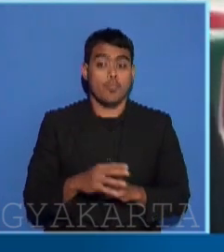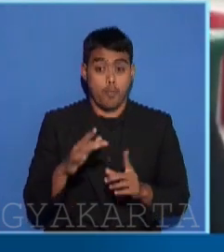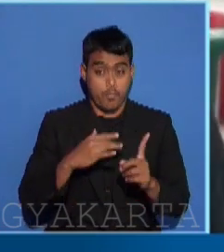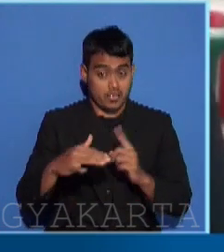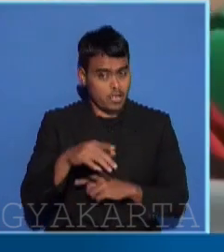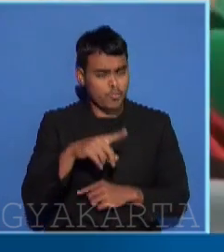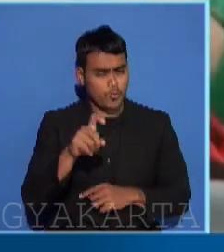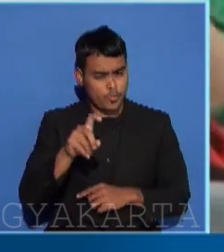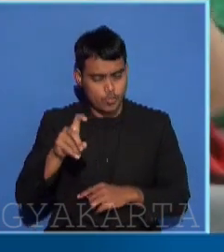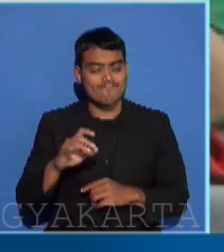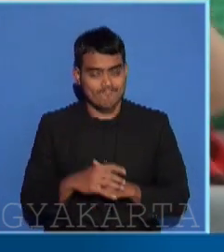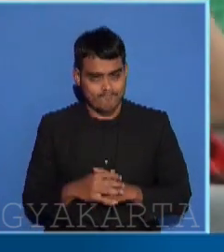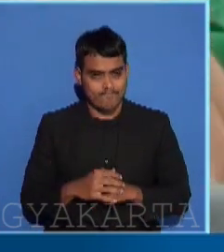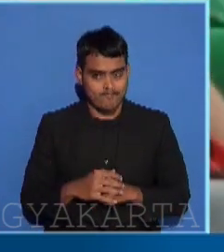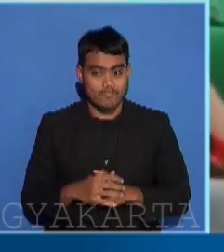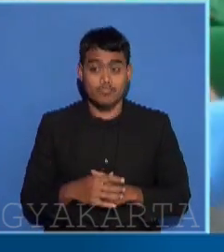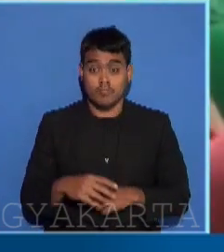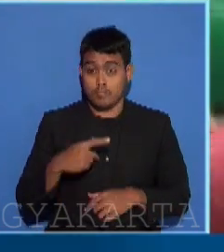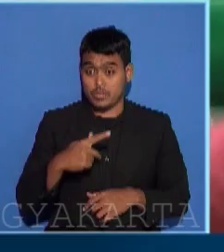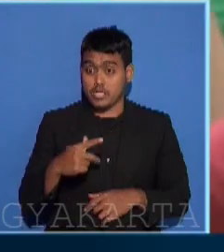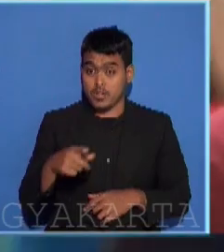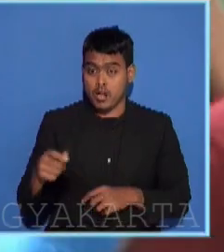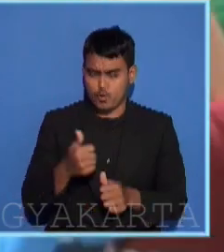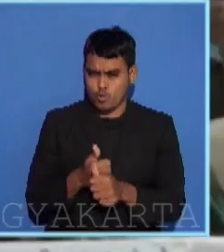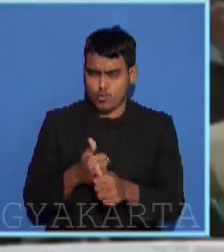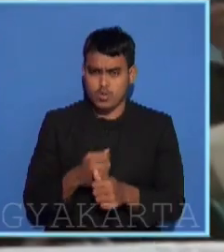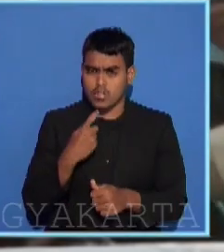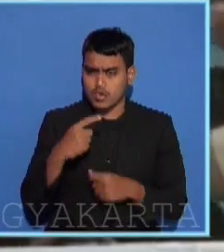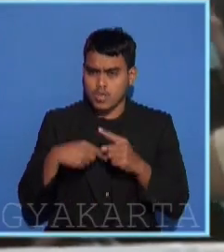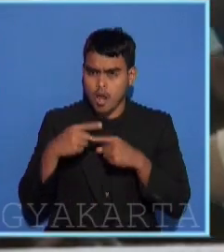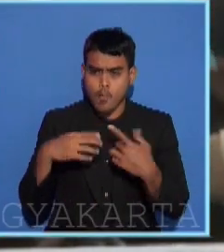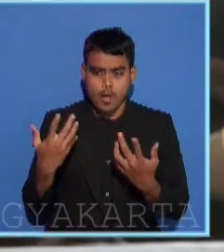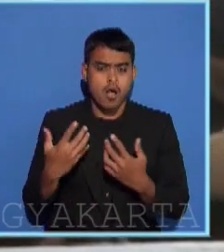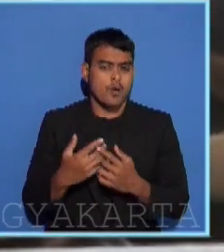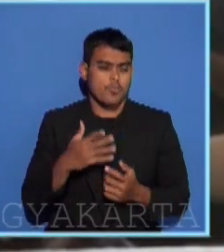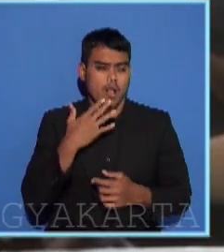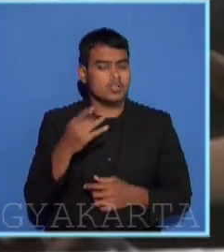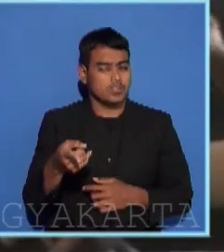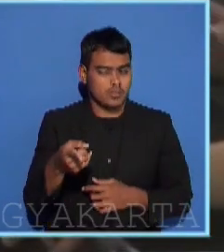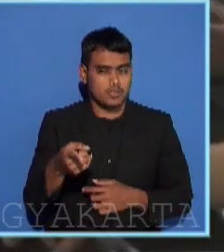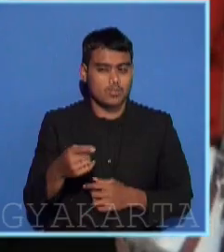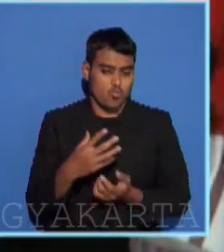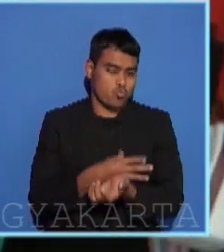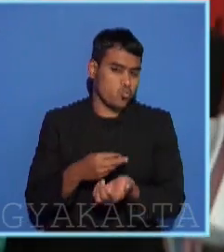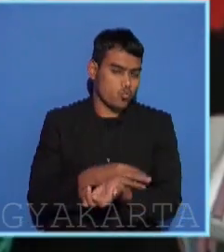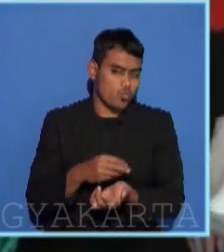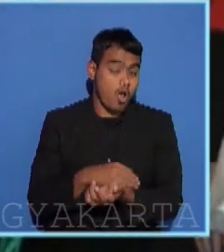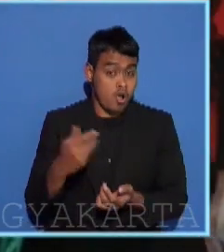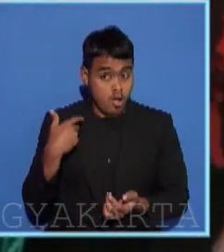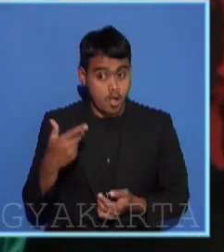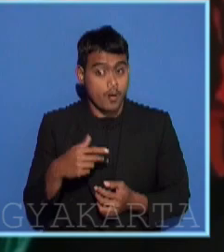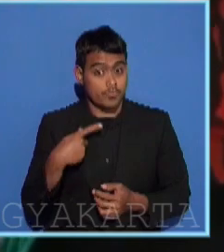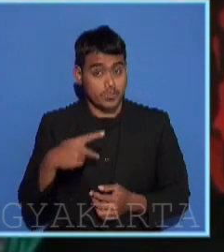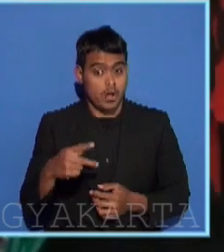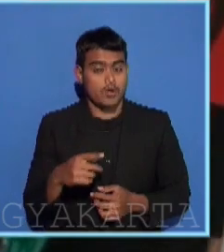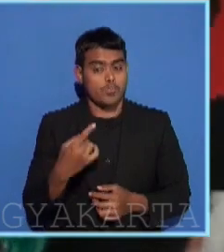membutuhkannya. Peserta donor darah diikuti tidak hanya peserta yang sudah terbiasa melakukan donor, namun juga peserta yang baru